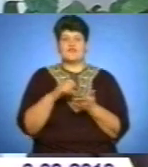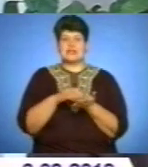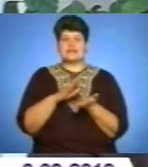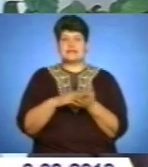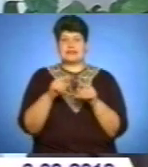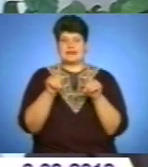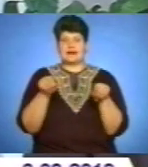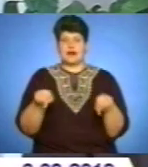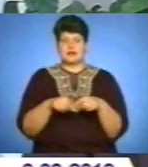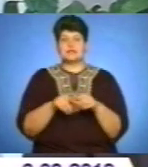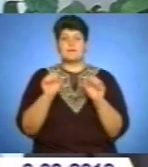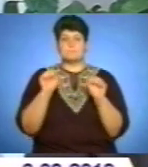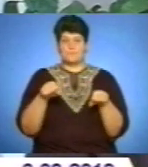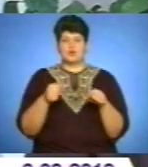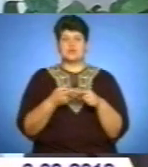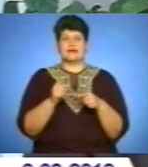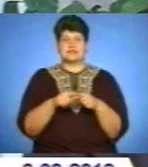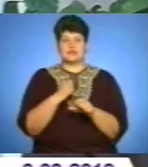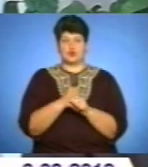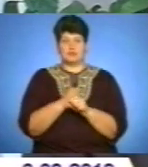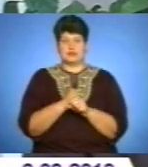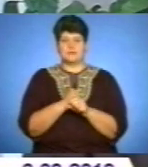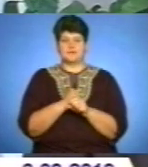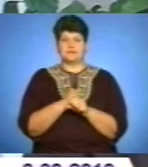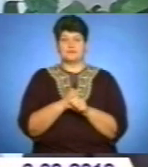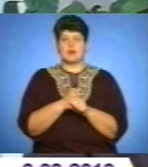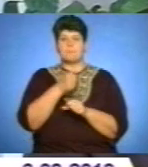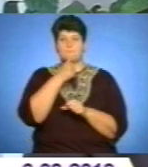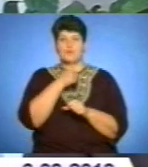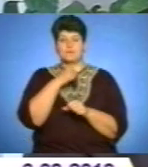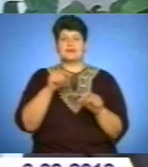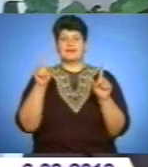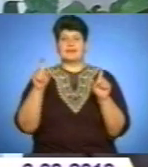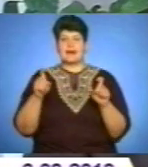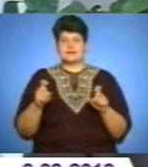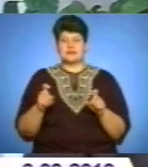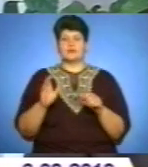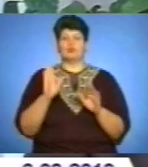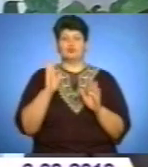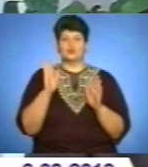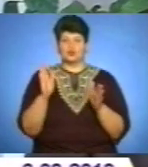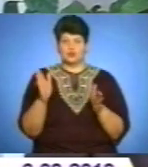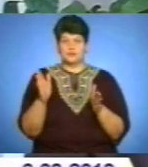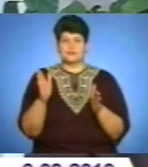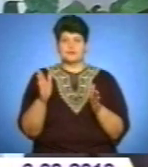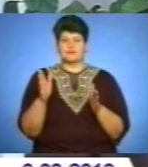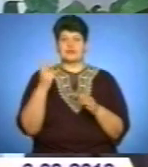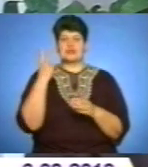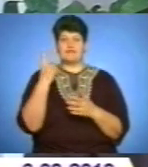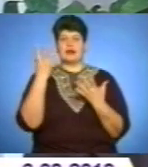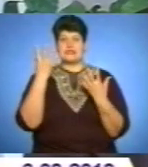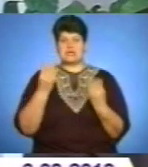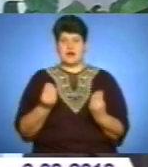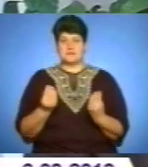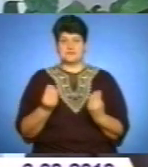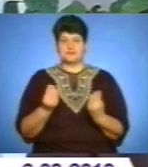оцій карті, можна це зробити. Пробне тестування відбудеться в 2 дні,